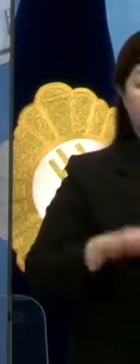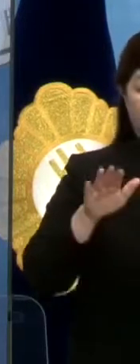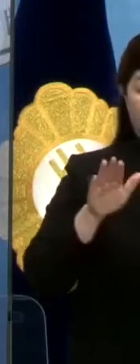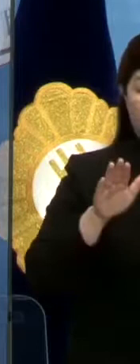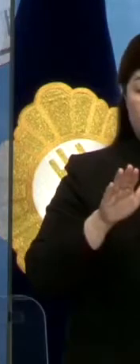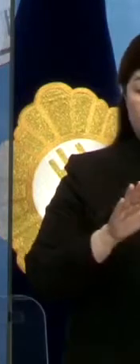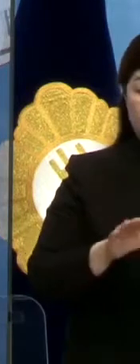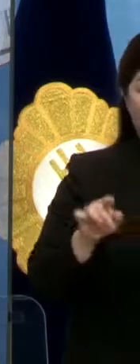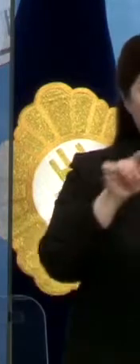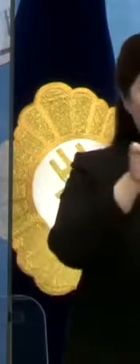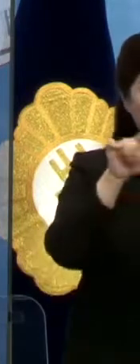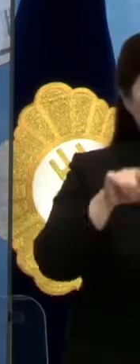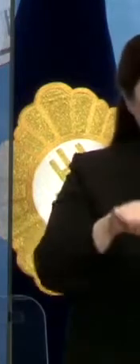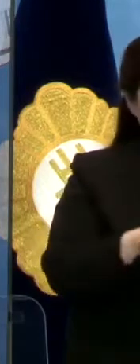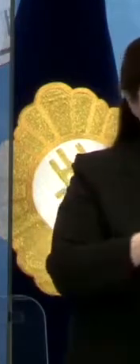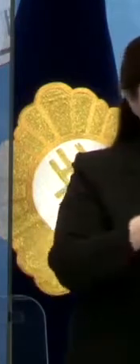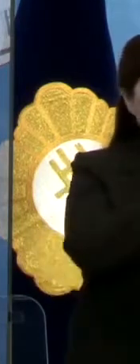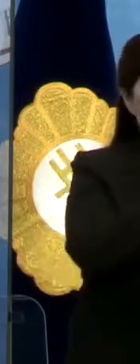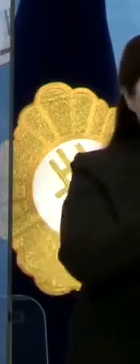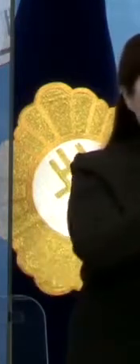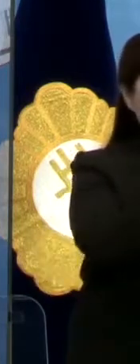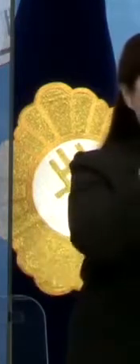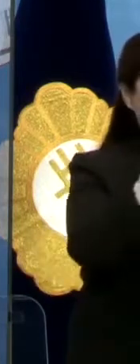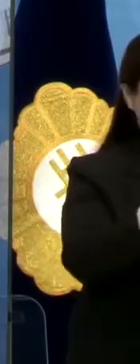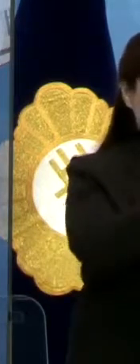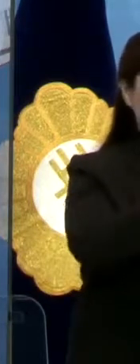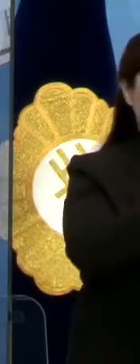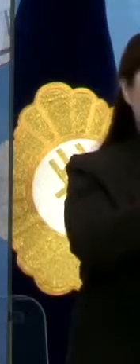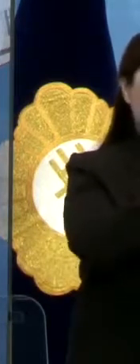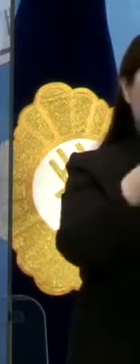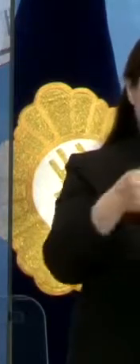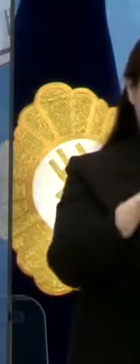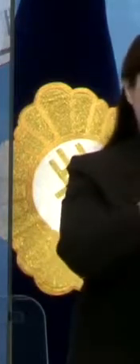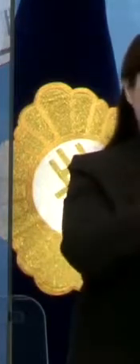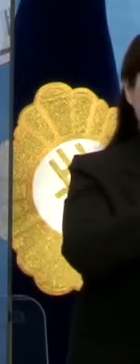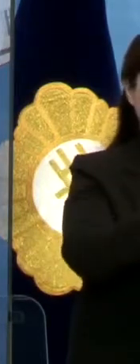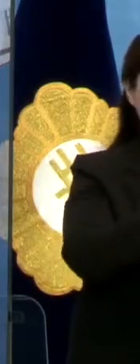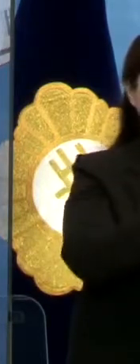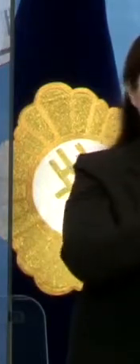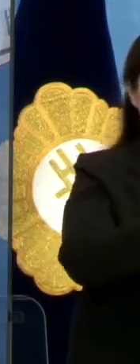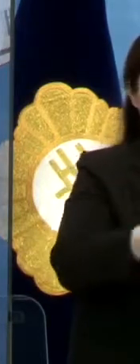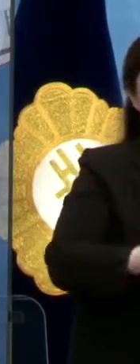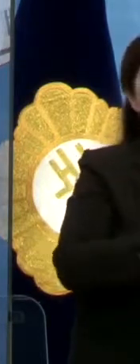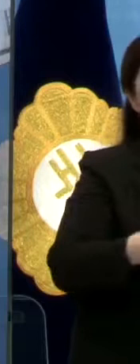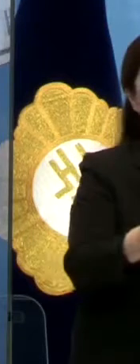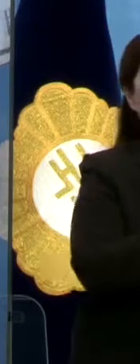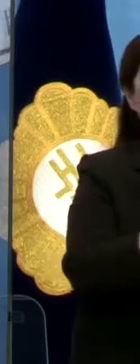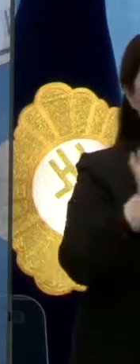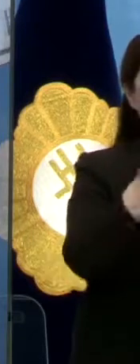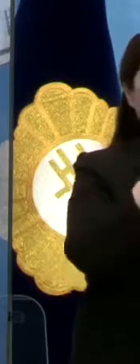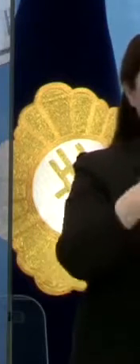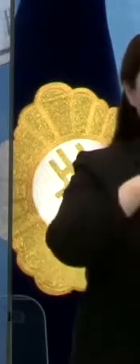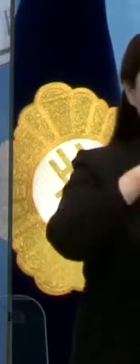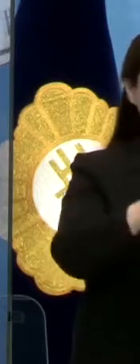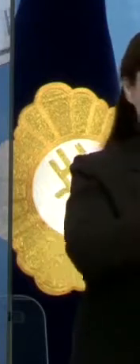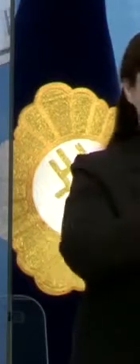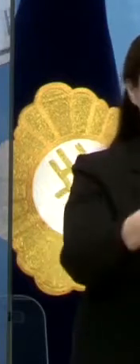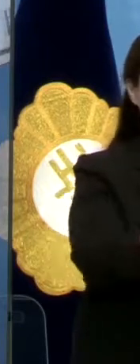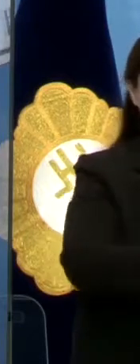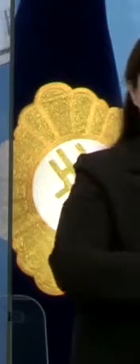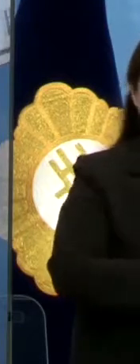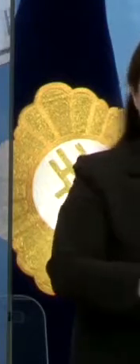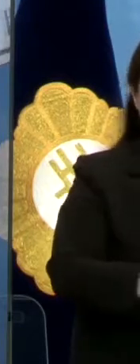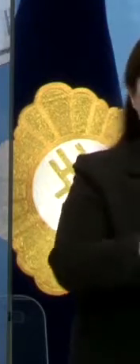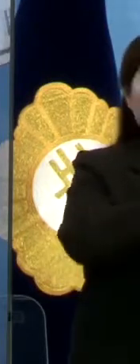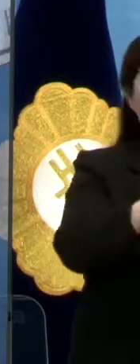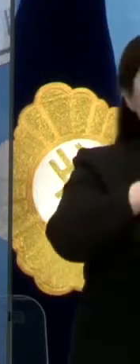이 마리안나 마가렛 노벨 평화상 범국민 추진위원회 김항식 위원장은 오늘 우리의 목표 중 하나는 노벨